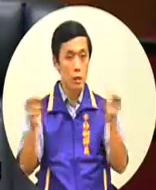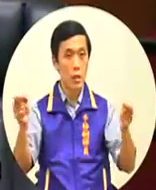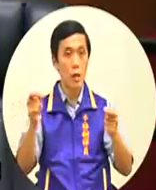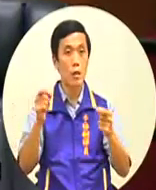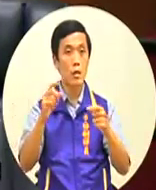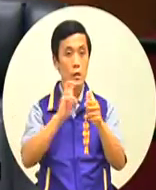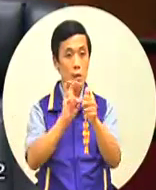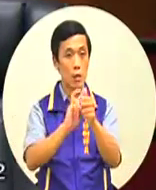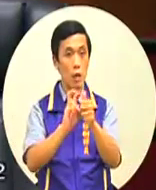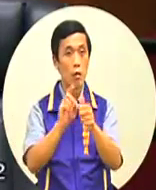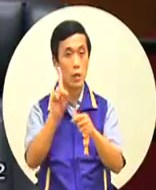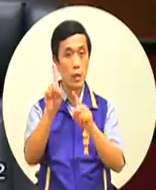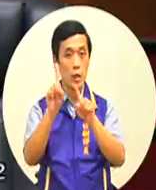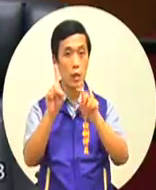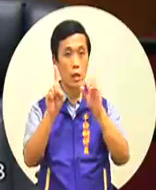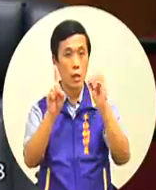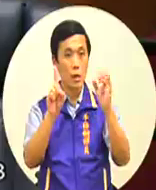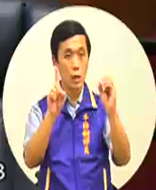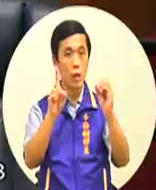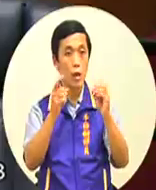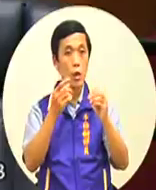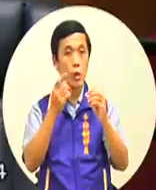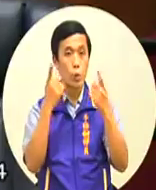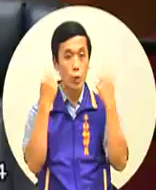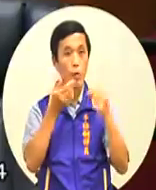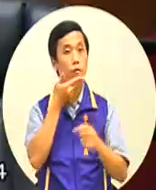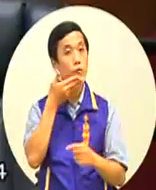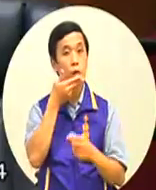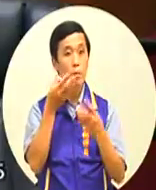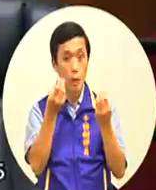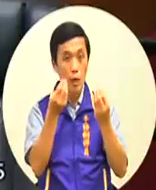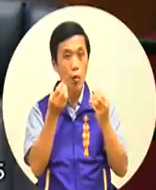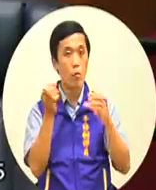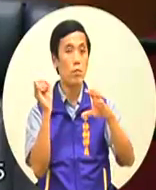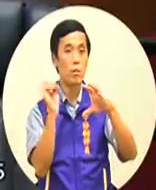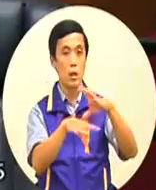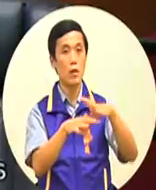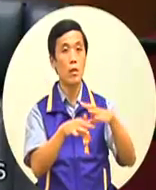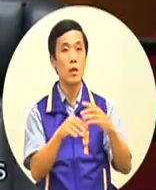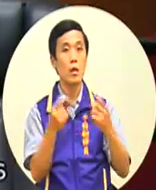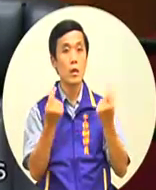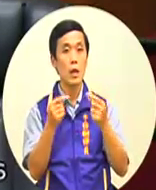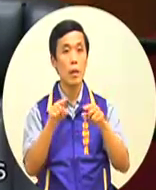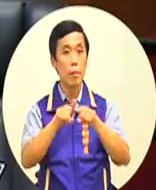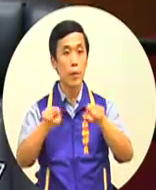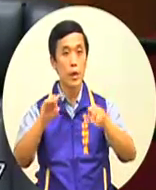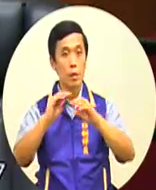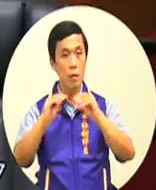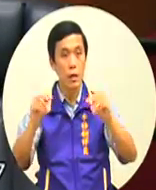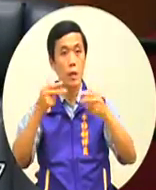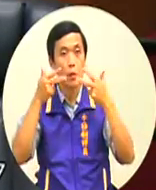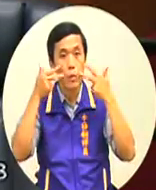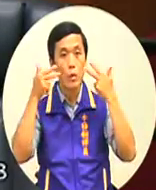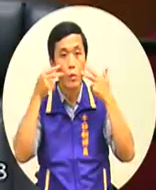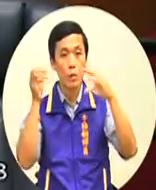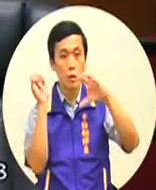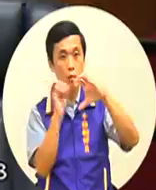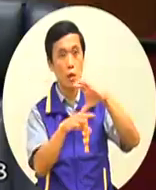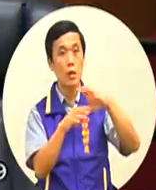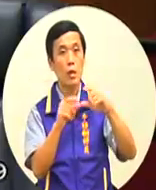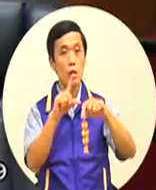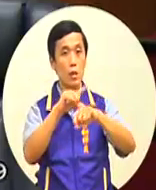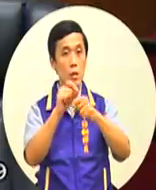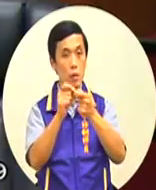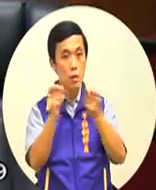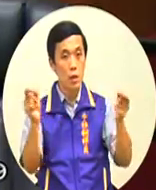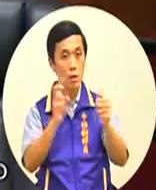有的这个福利也纳到里面，就是我们所谓的平地原住民也纳到我们这个长照